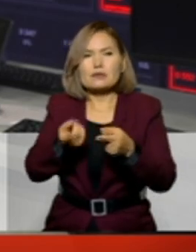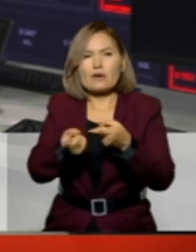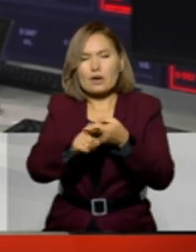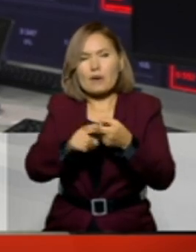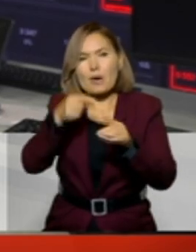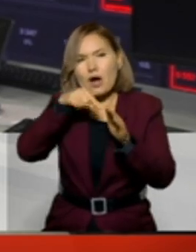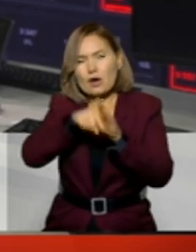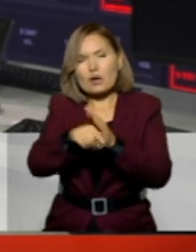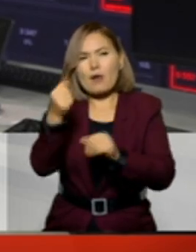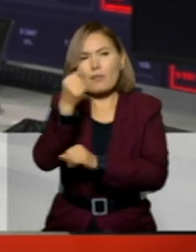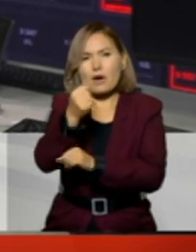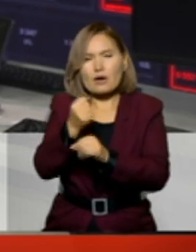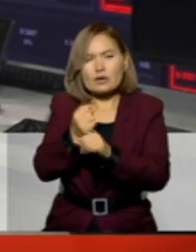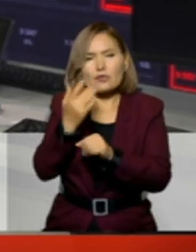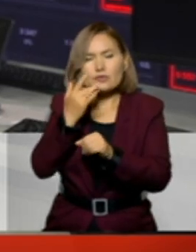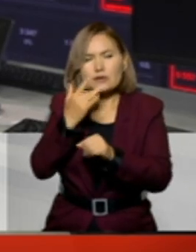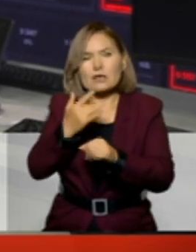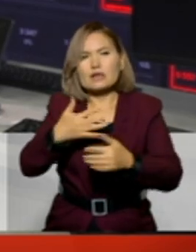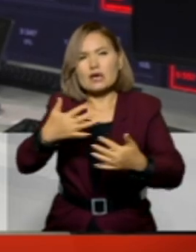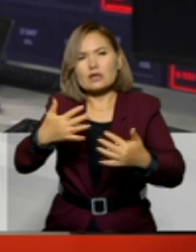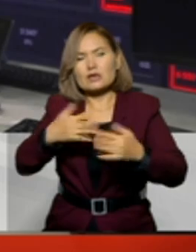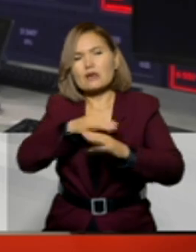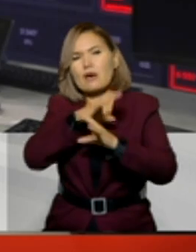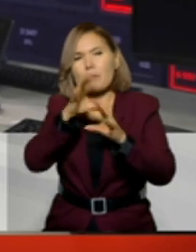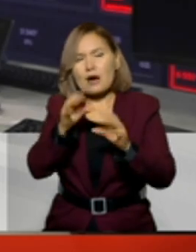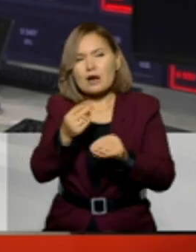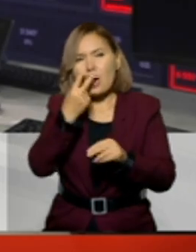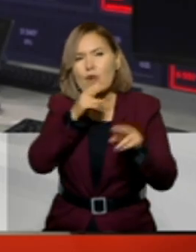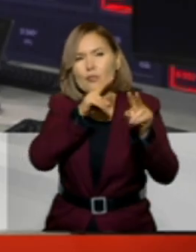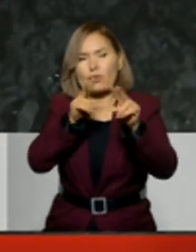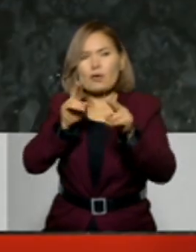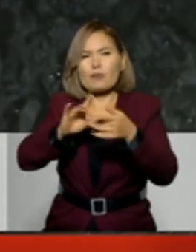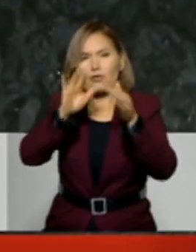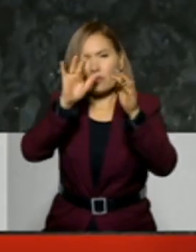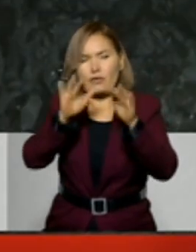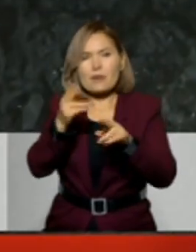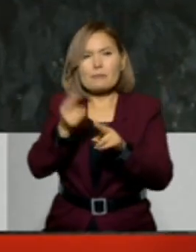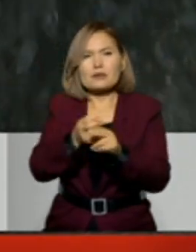кеншілердің жағдайын толық бақылауға мүмкіндік береді, қауіпсіздікті арттырады.